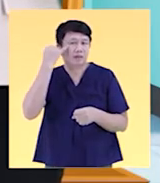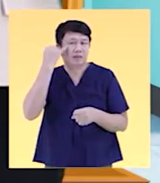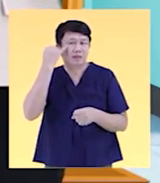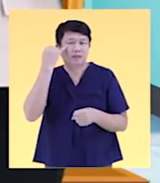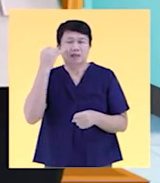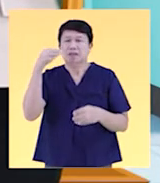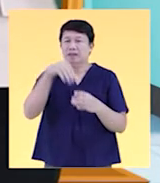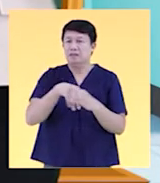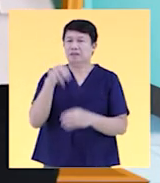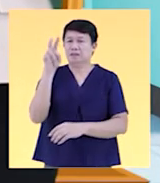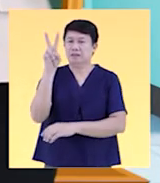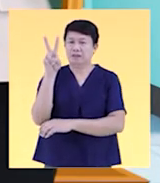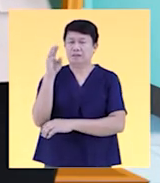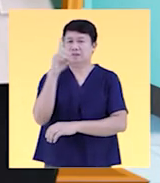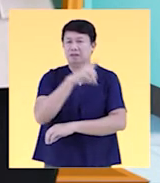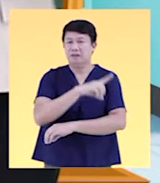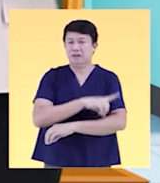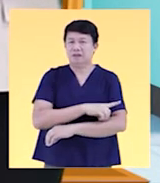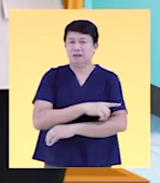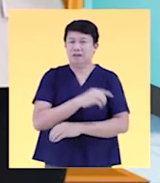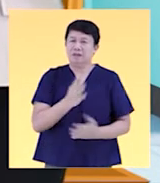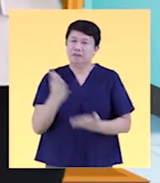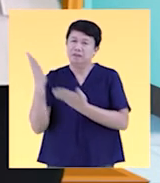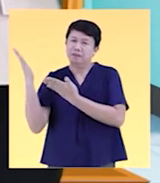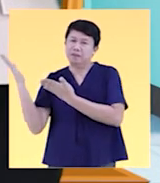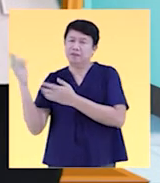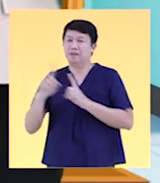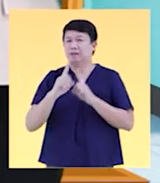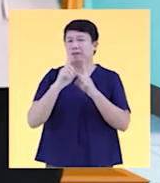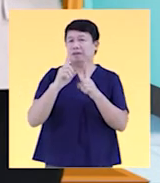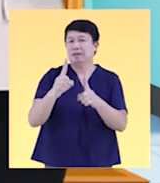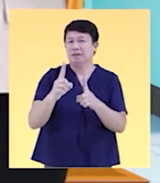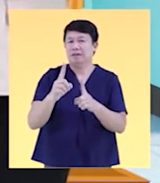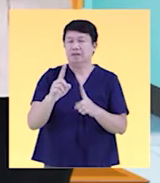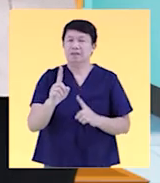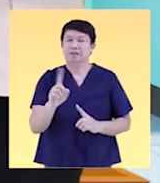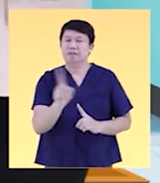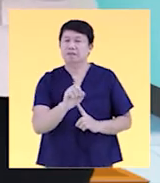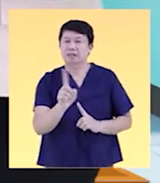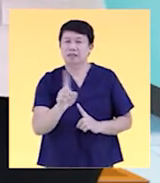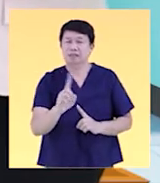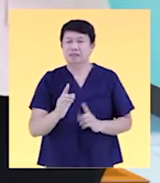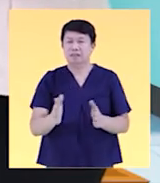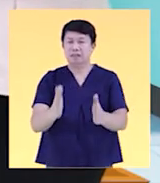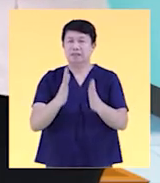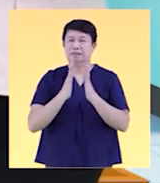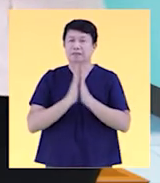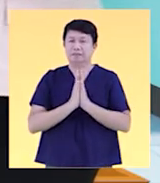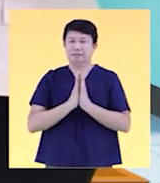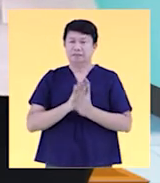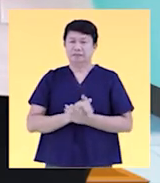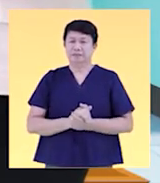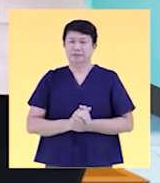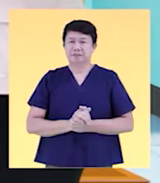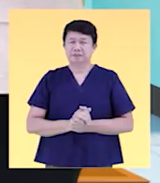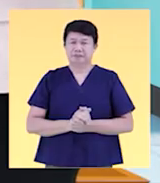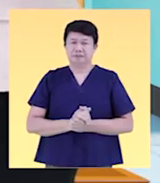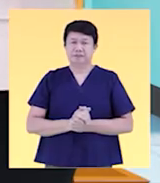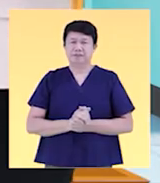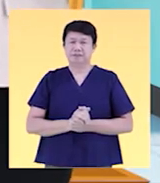loob ng dalawang araw? Ito ngayon ang sagot sa what is asked?